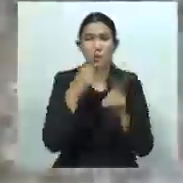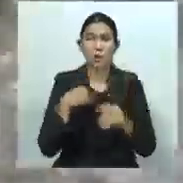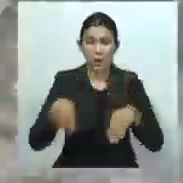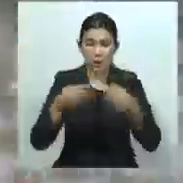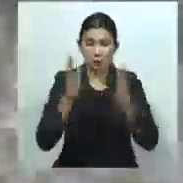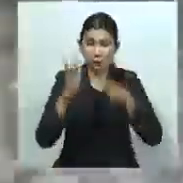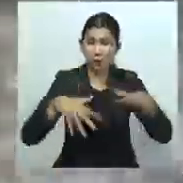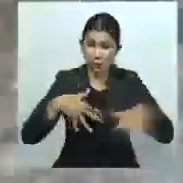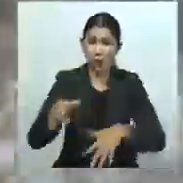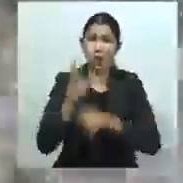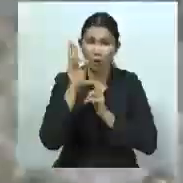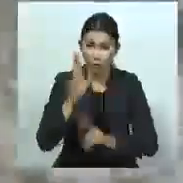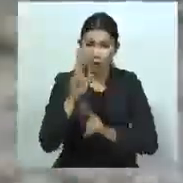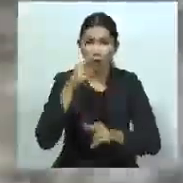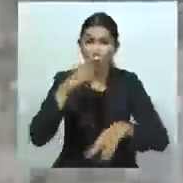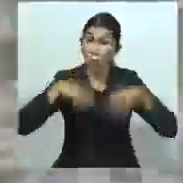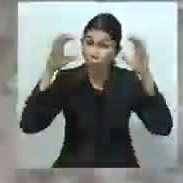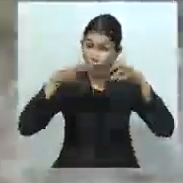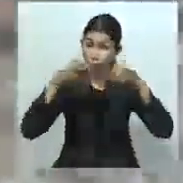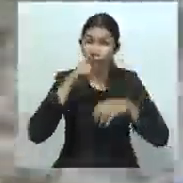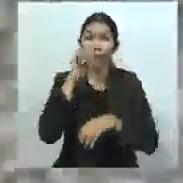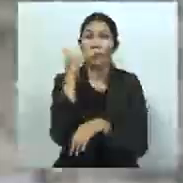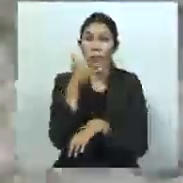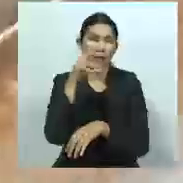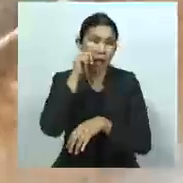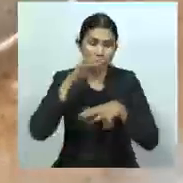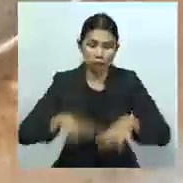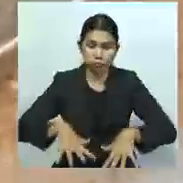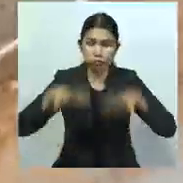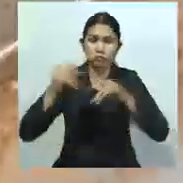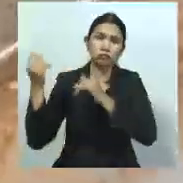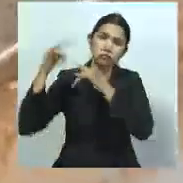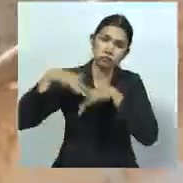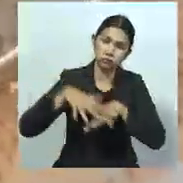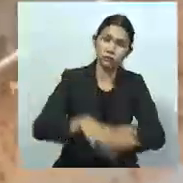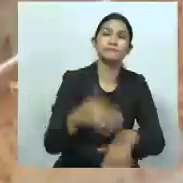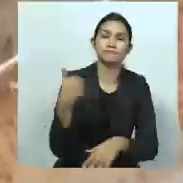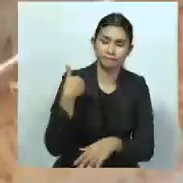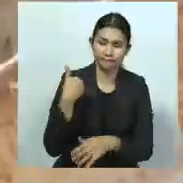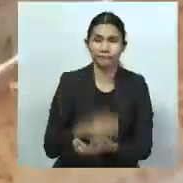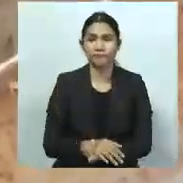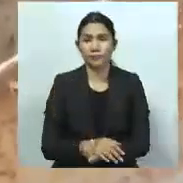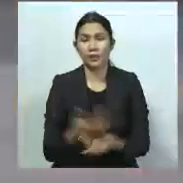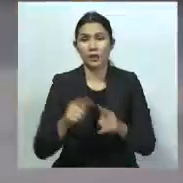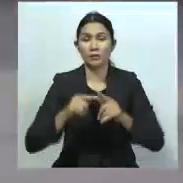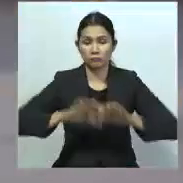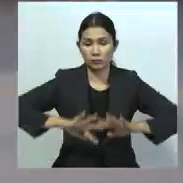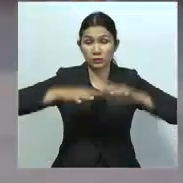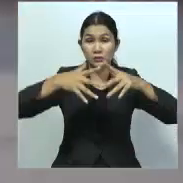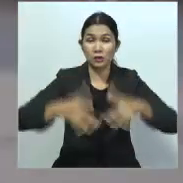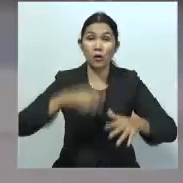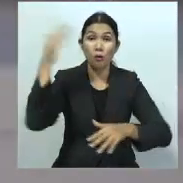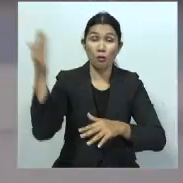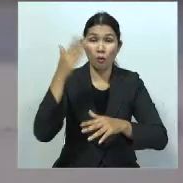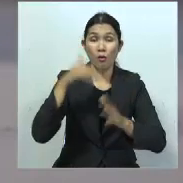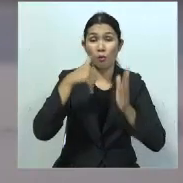ที่เสี่ยงระว่างอัตรายจากฝนที่ตกหนักเพระอาทำใหเกิดน้ทวมสับพลนน้ำปาไลหลักได้ส่นคลนลมทะเลอันดมัและอ